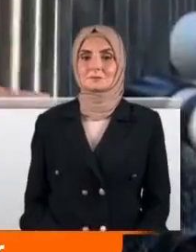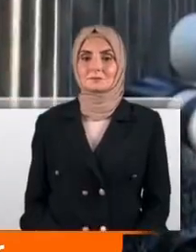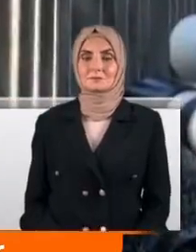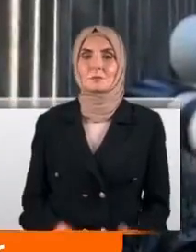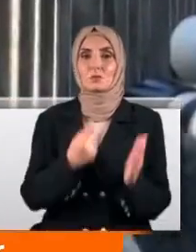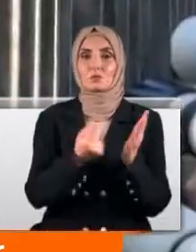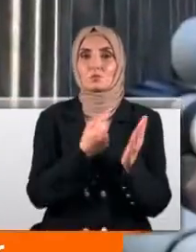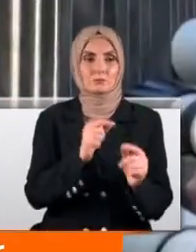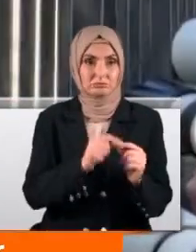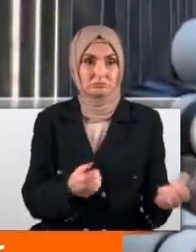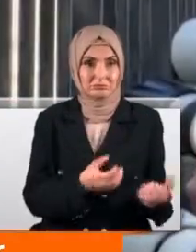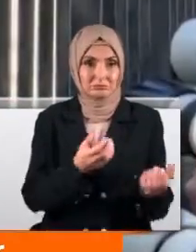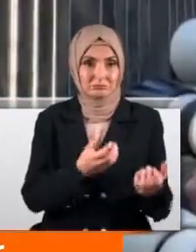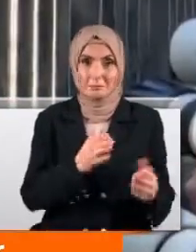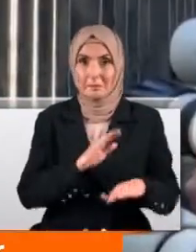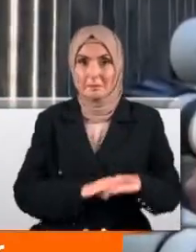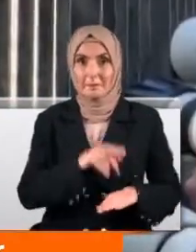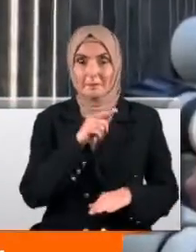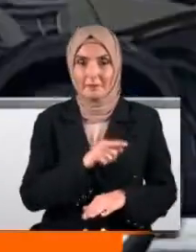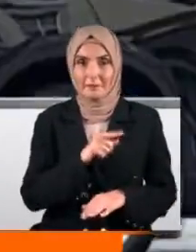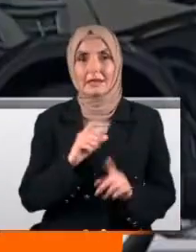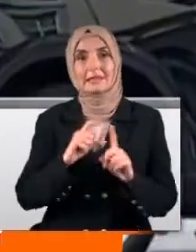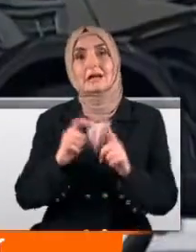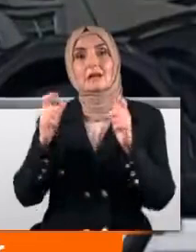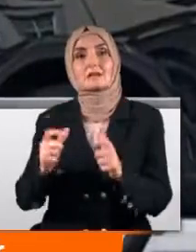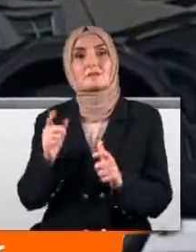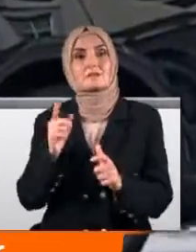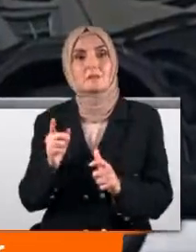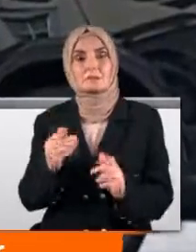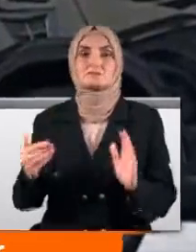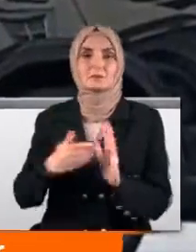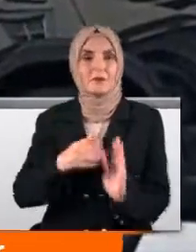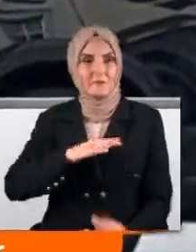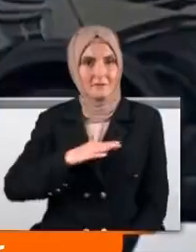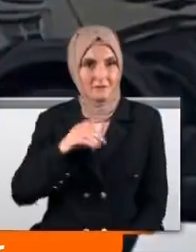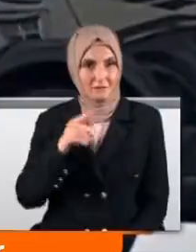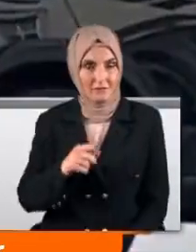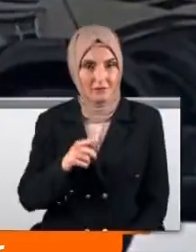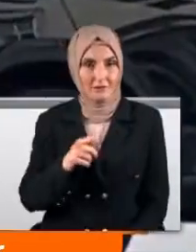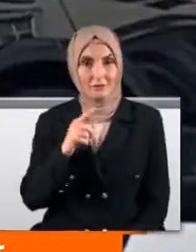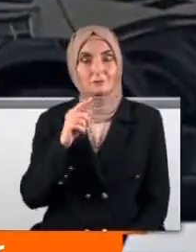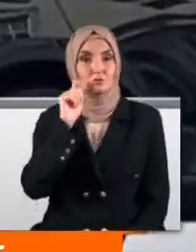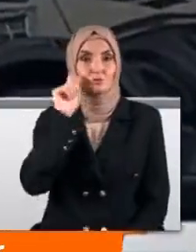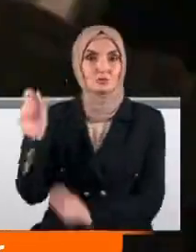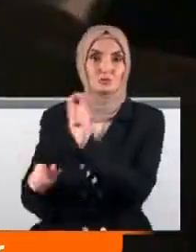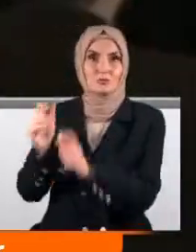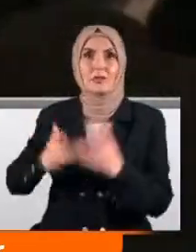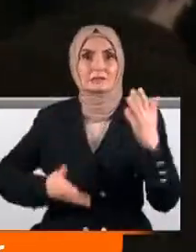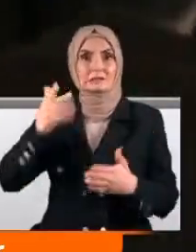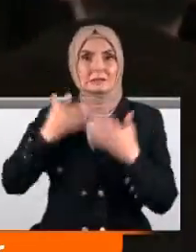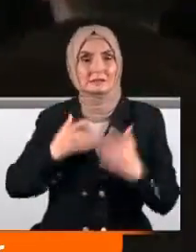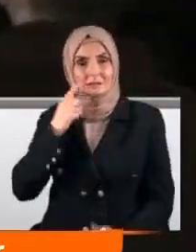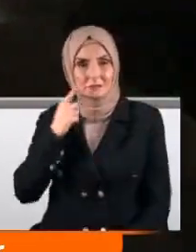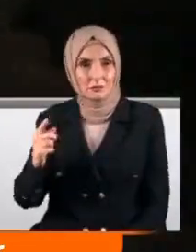Kur'an yakma eylemlerine Danimarka'da katıldı. İnananların isyanına Kopenhag yönetimi arka çıktı. Birçok vatandaşımız Müslüman